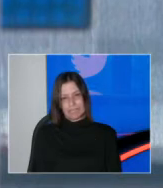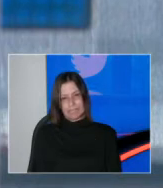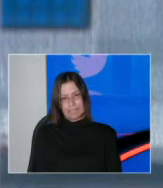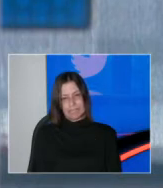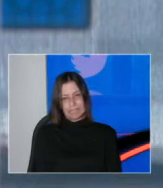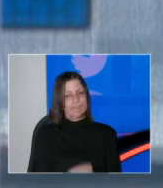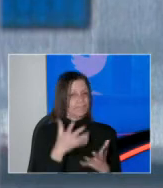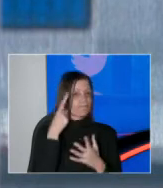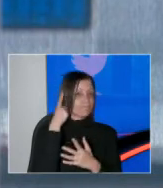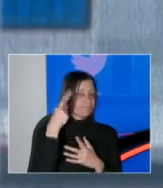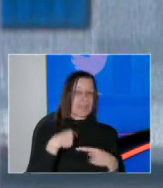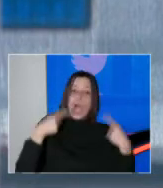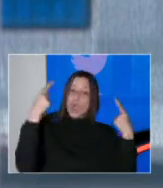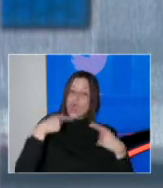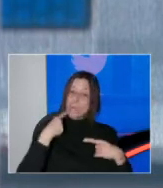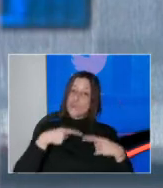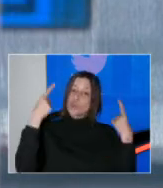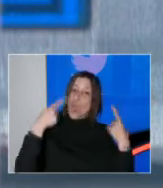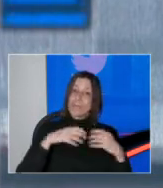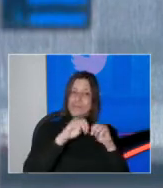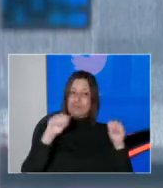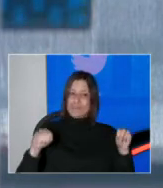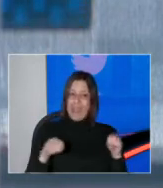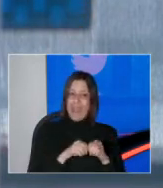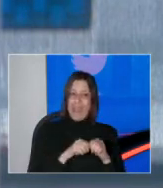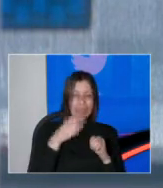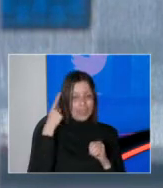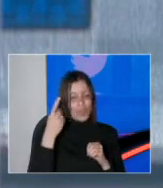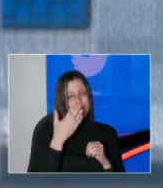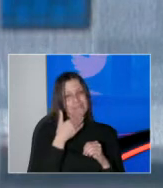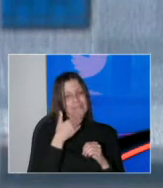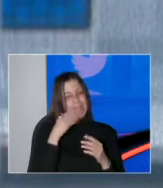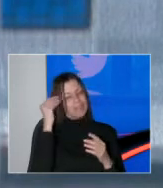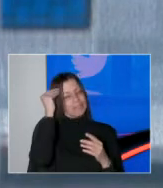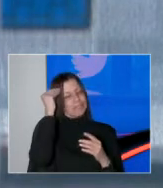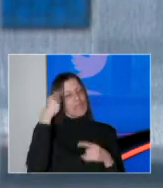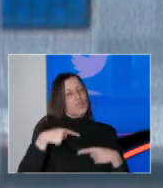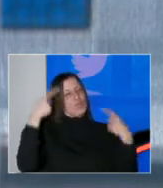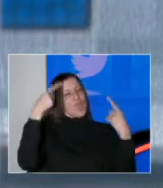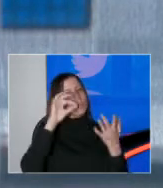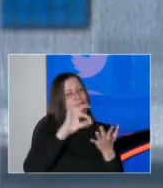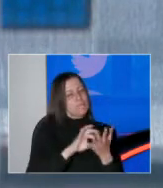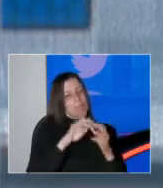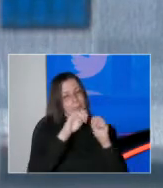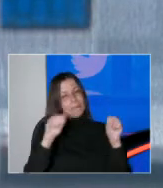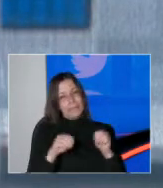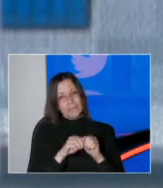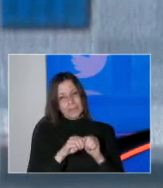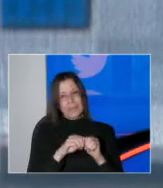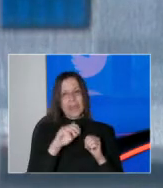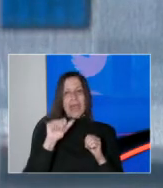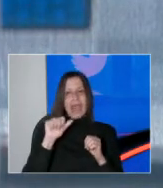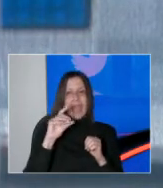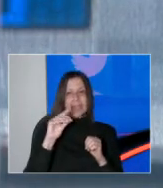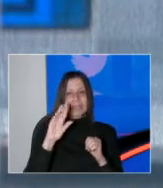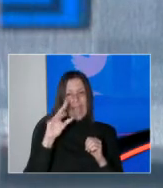האם ידעתם שהיום הוא יום המשפחה? אז תדעו שבישראל מציינים את יום המשפחה, והדר לורי המקסימה